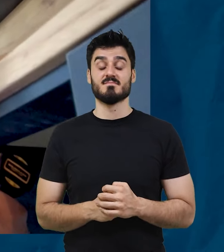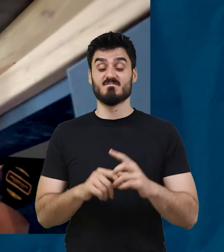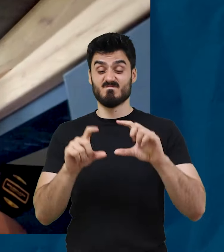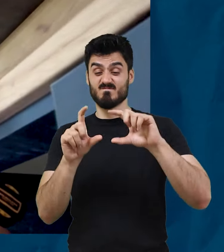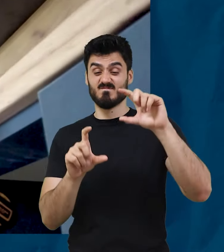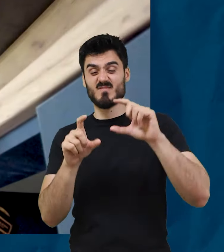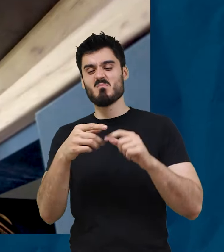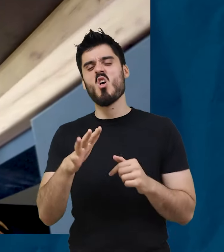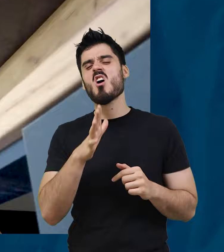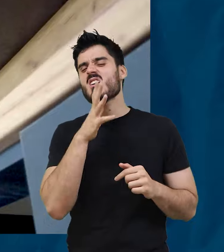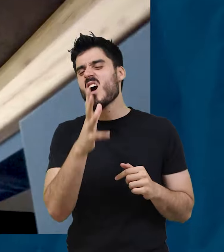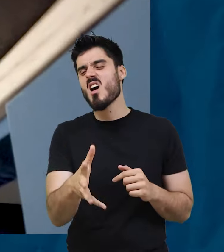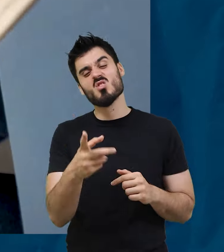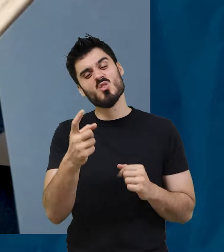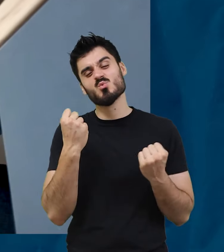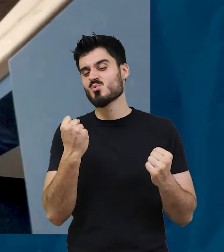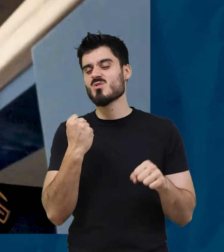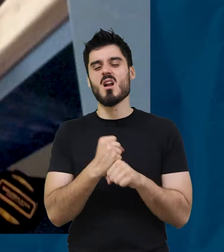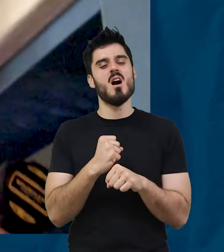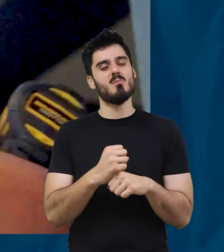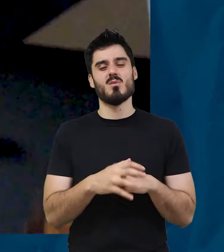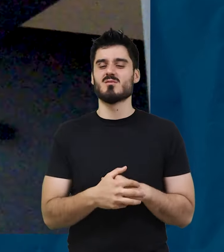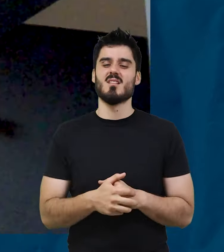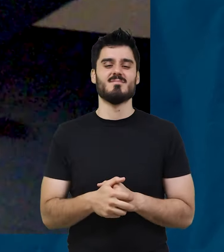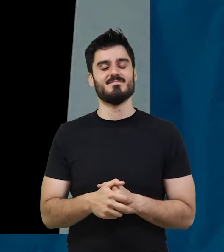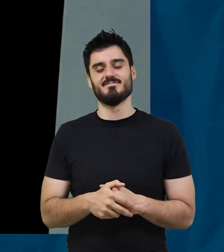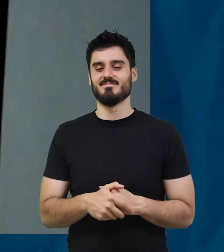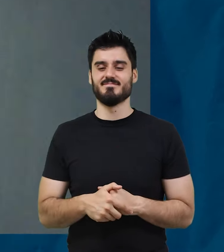Ей, това с нивелирането много гадно.